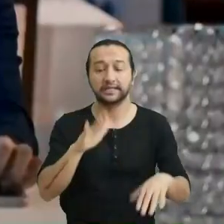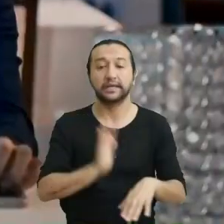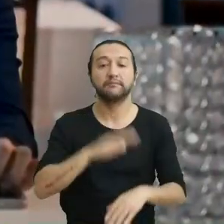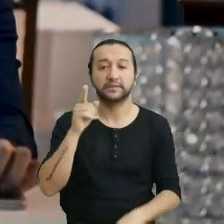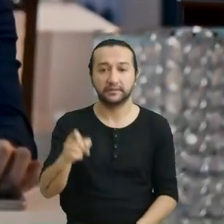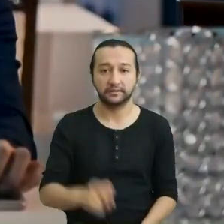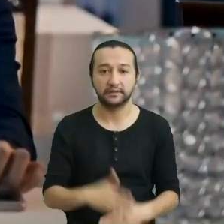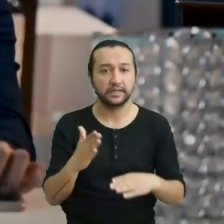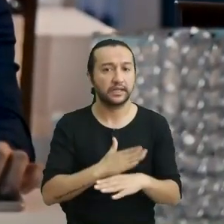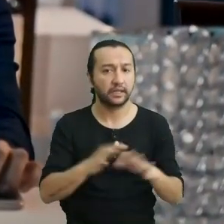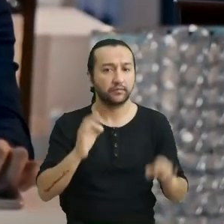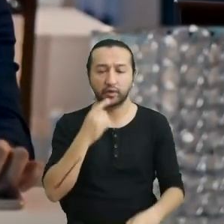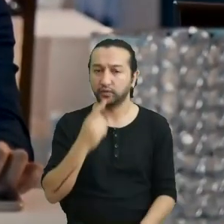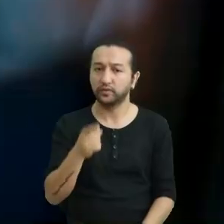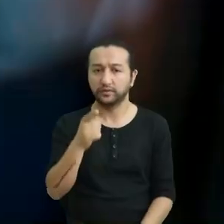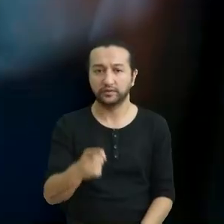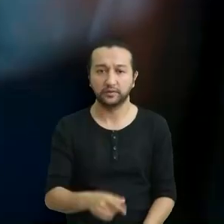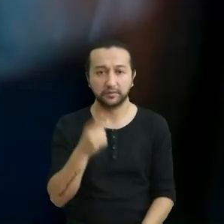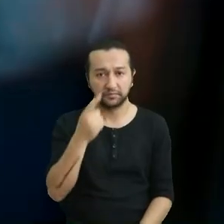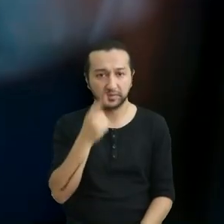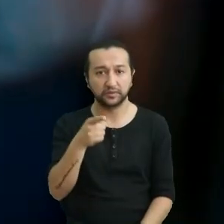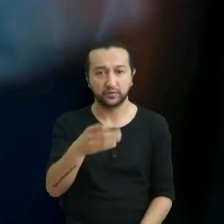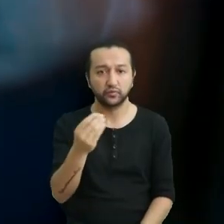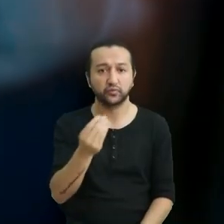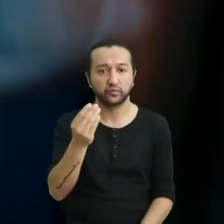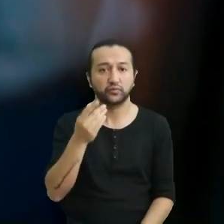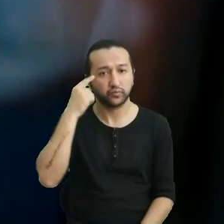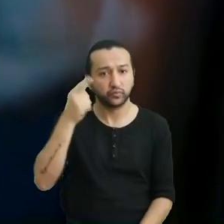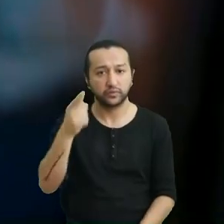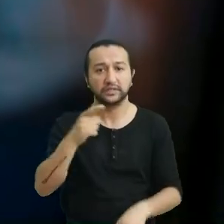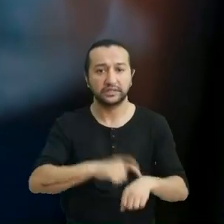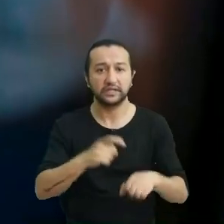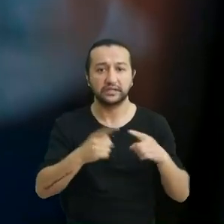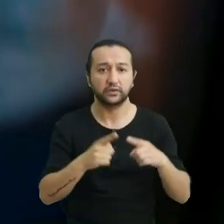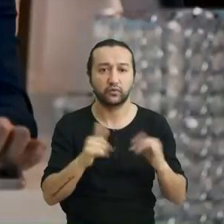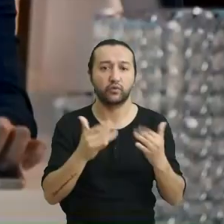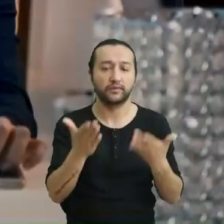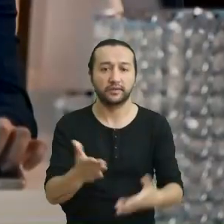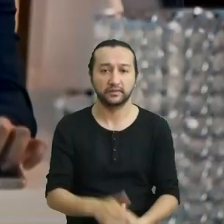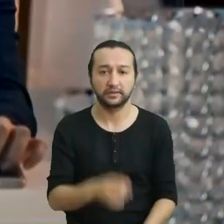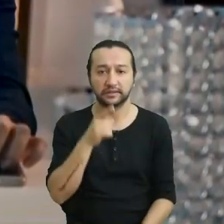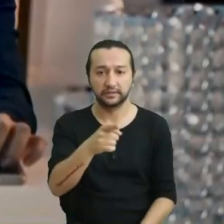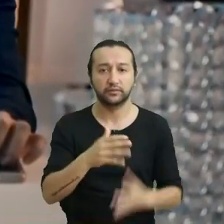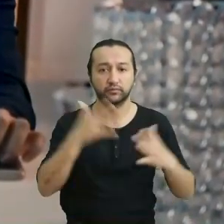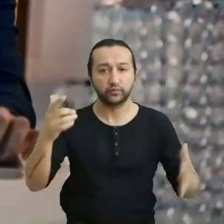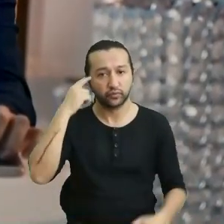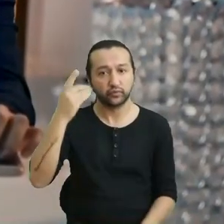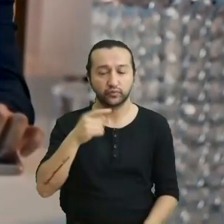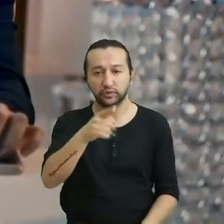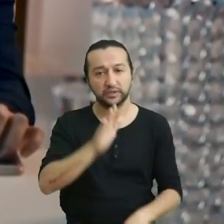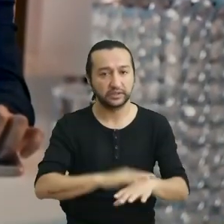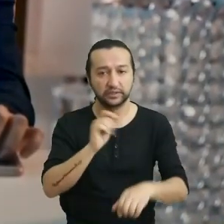kalkışmaz. Niye böyle söylediniz? Baksanıza çok küçük düşünüyor. Sayaçlarla oynamalar falan. Siz de büyük düşündürün o